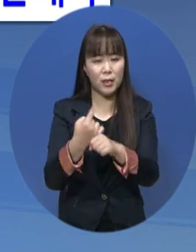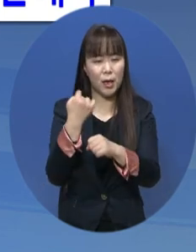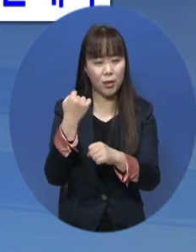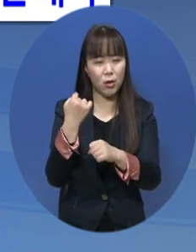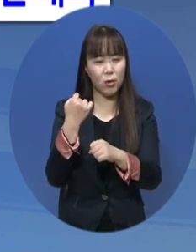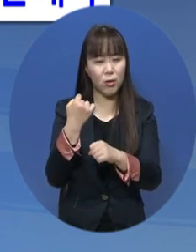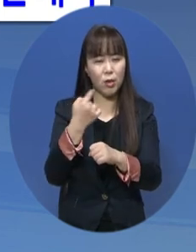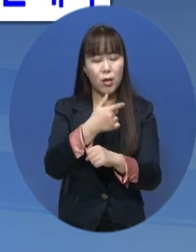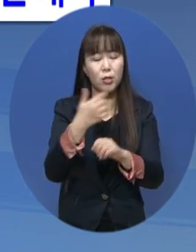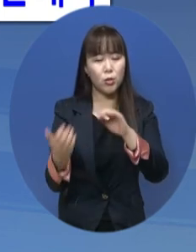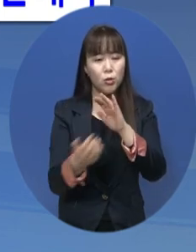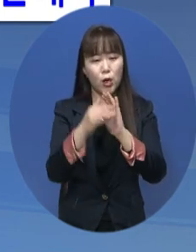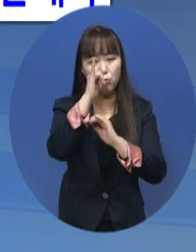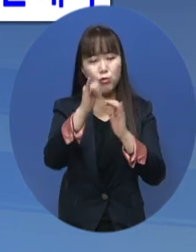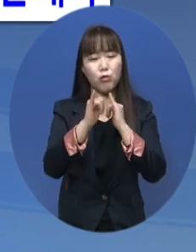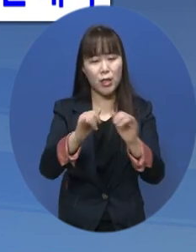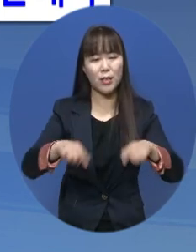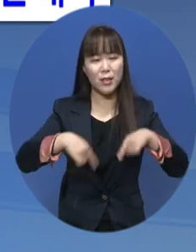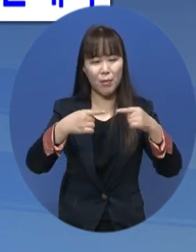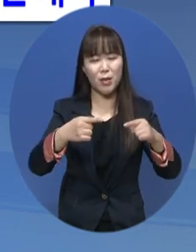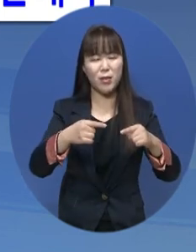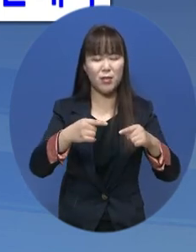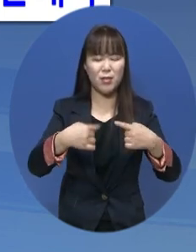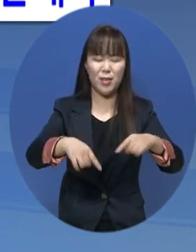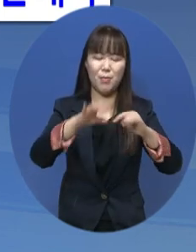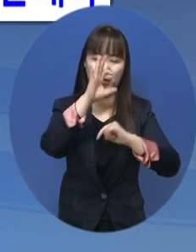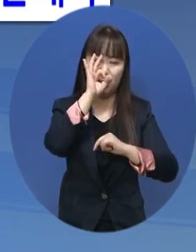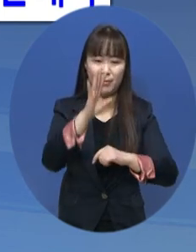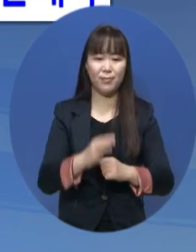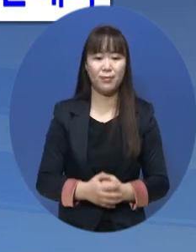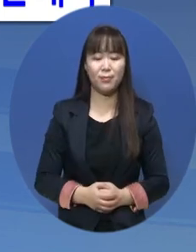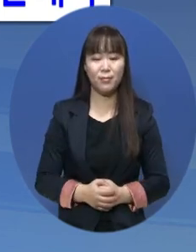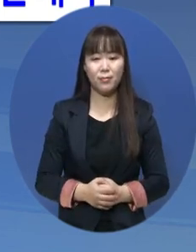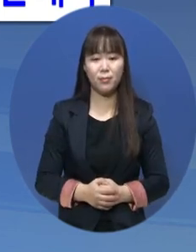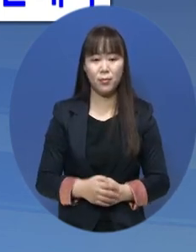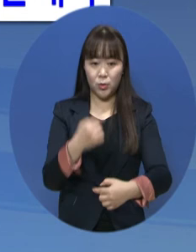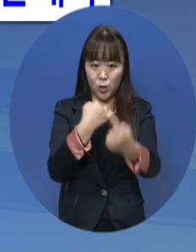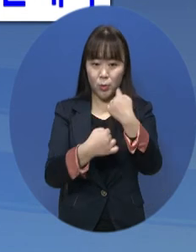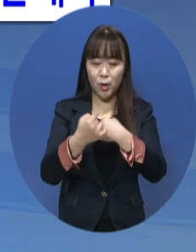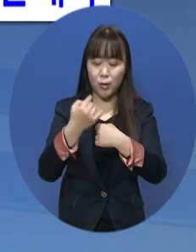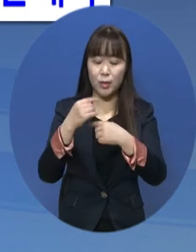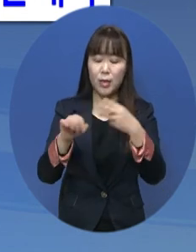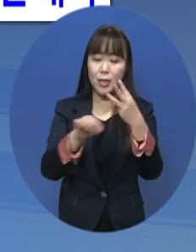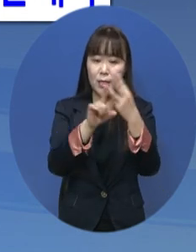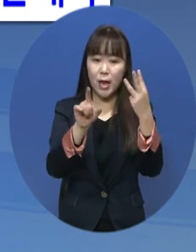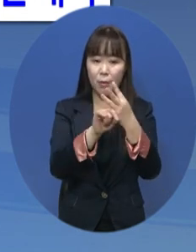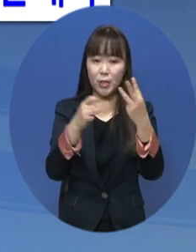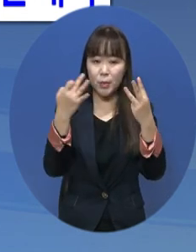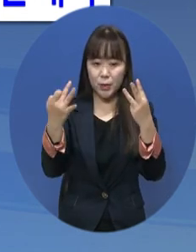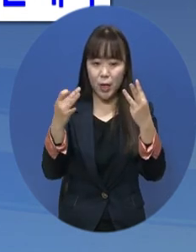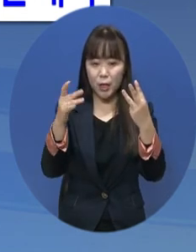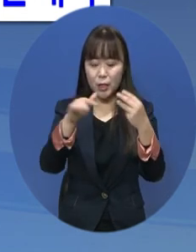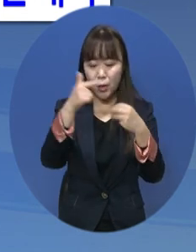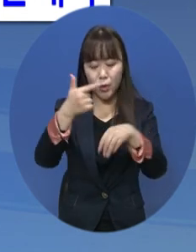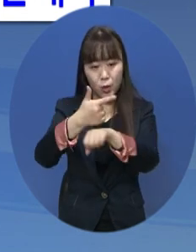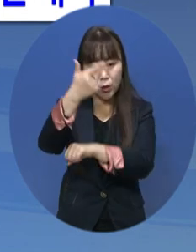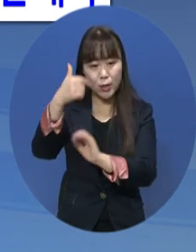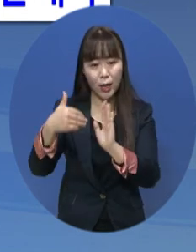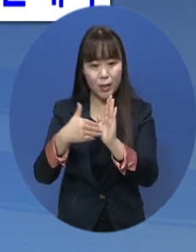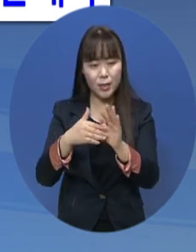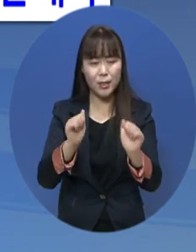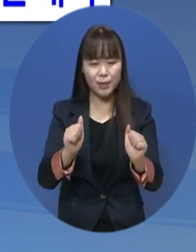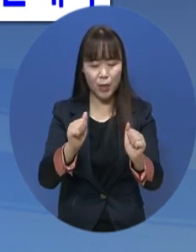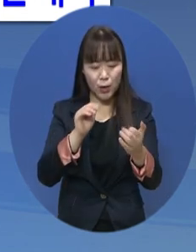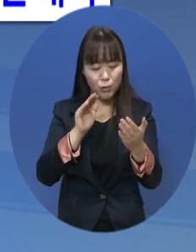최우 수상 참여자는 참여가 불가능합니다. 접수 기간은 다음 달 14일 오후 6시까지며